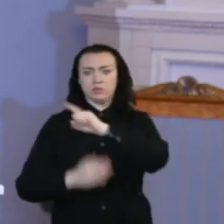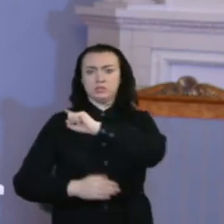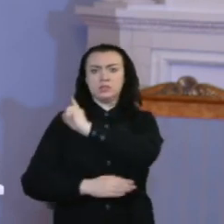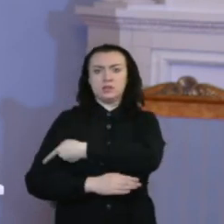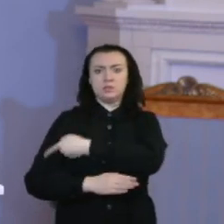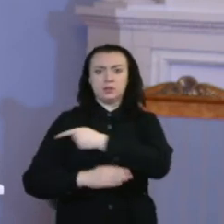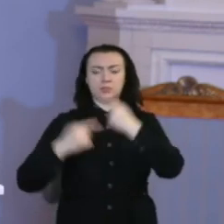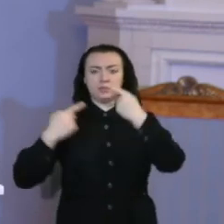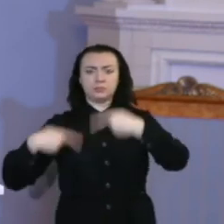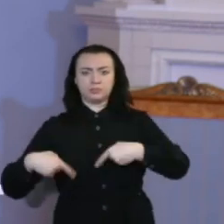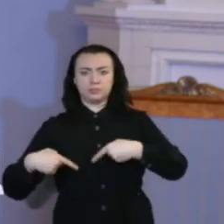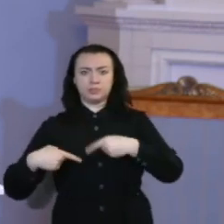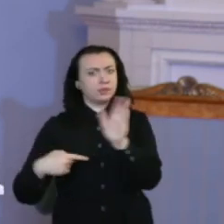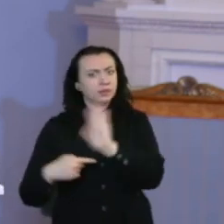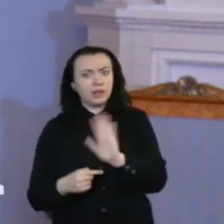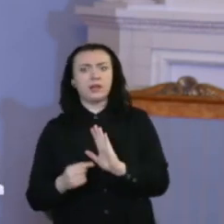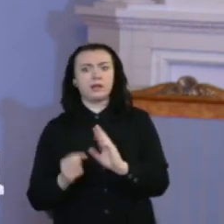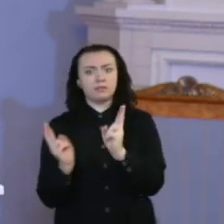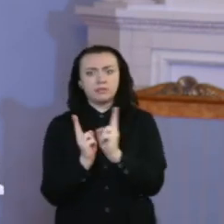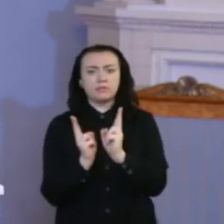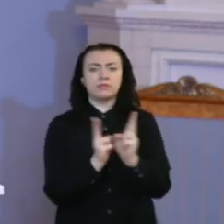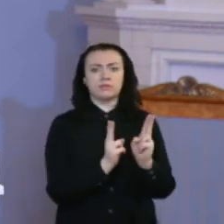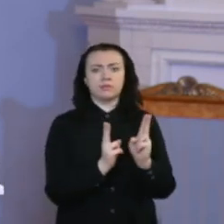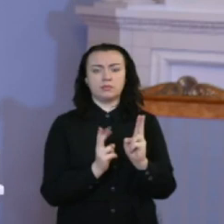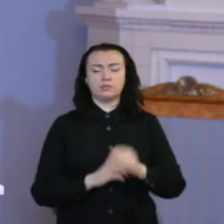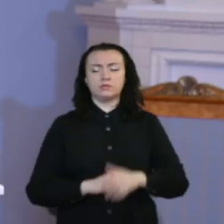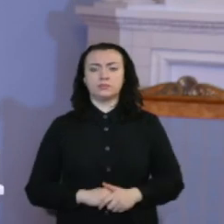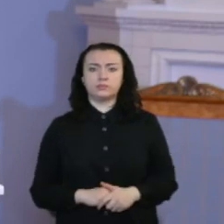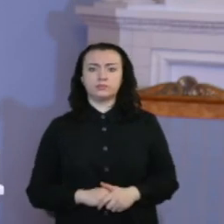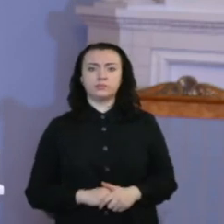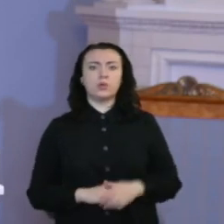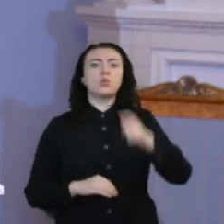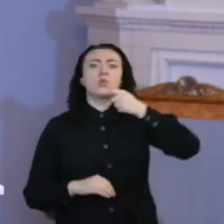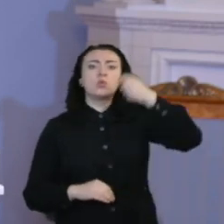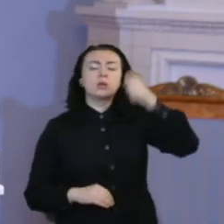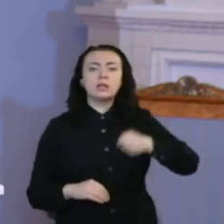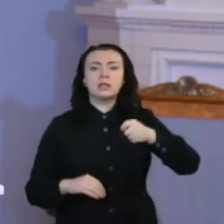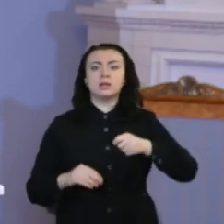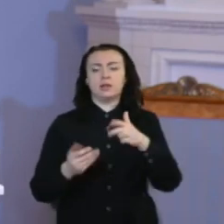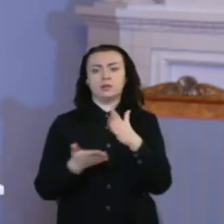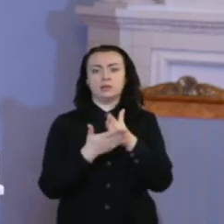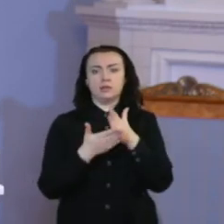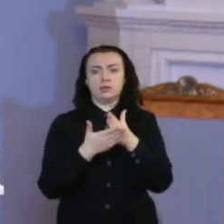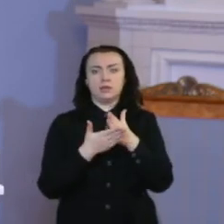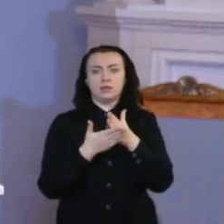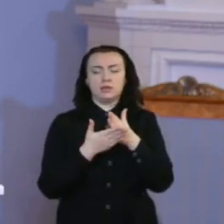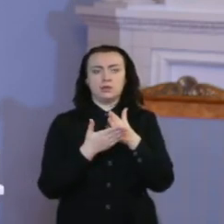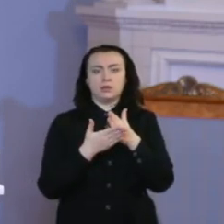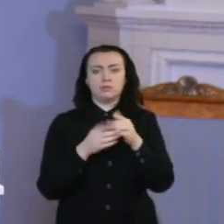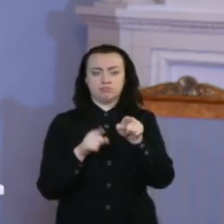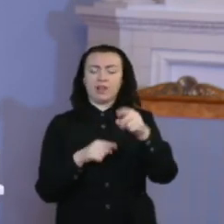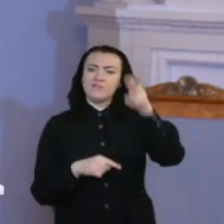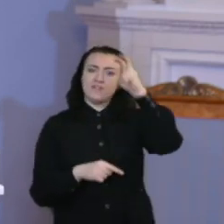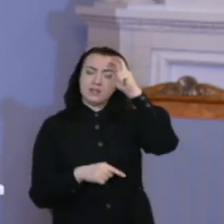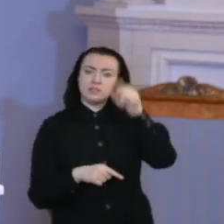valstybėm yra niekur nedingusios, ultimatumas yra niekur nedingęs ir Ukraina tiesiog yra ta